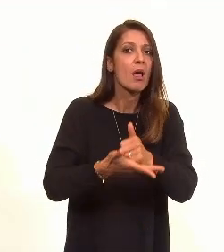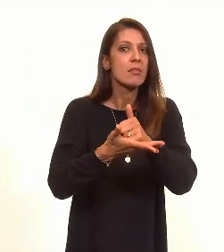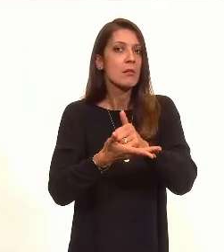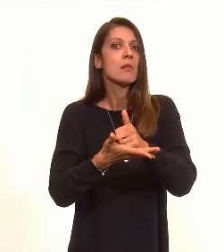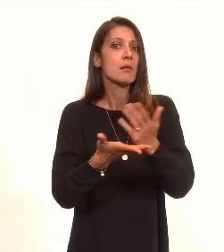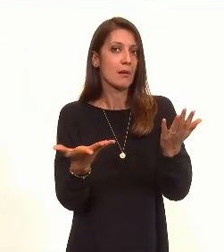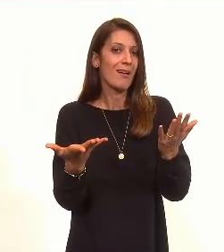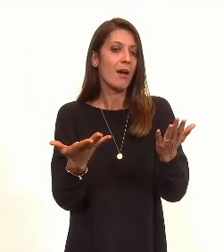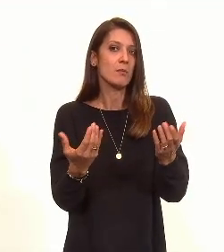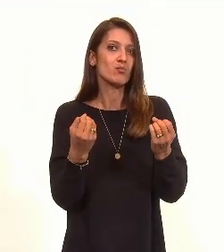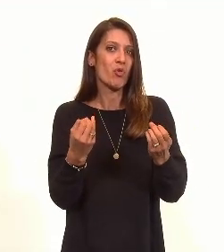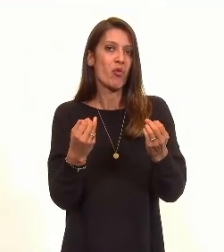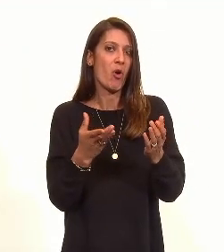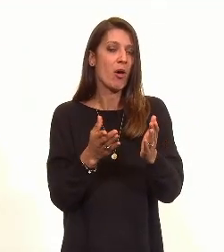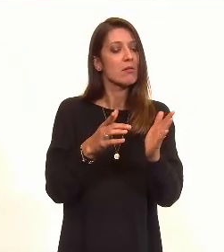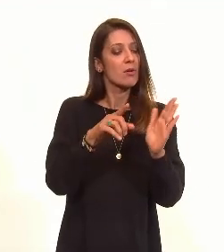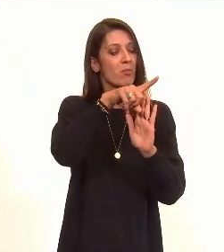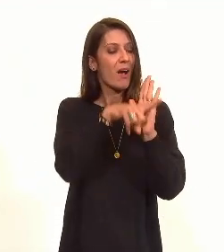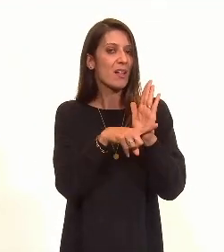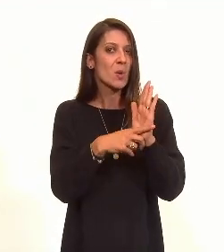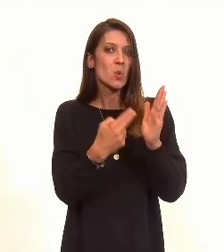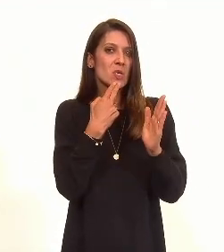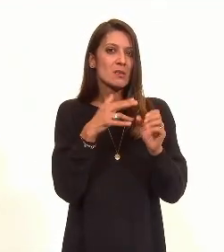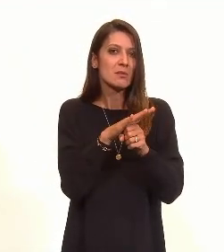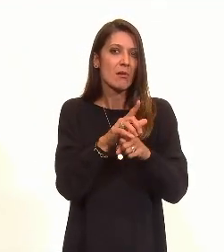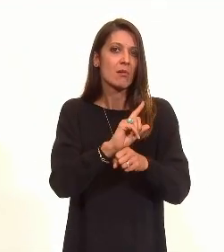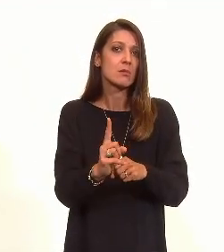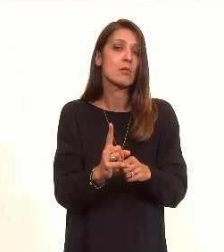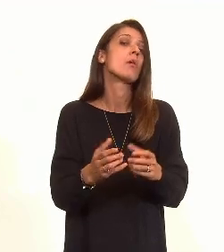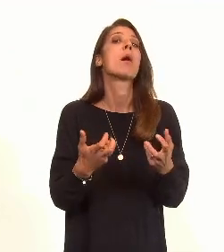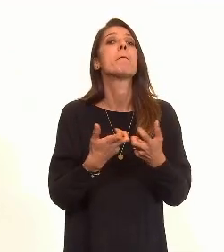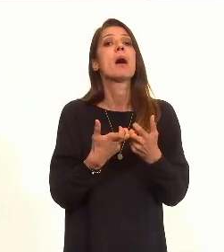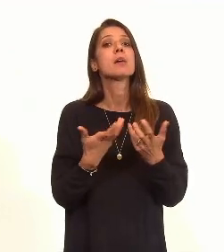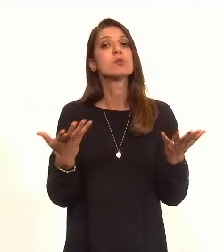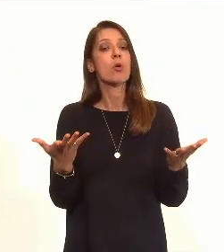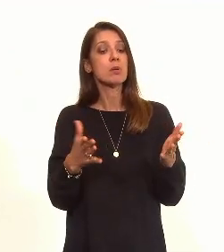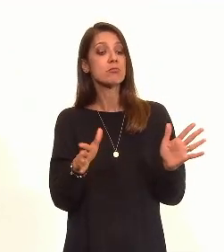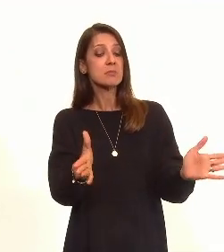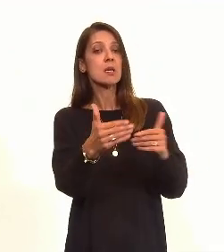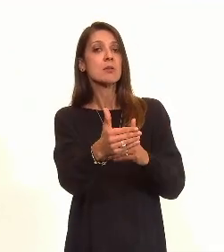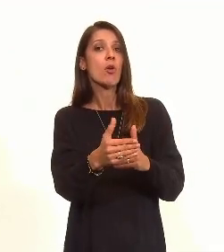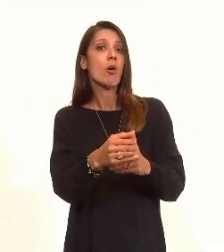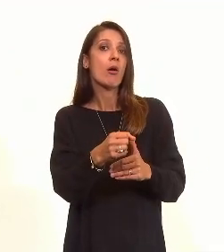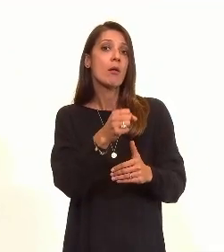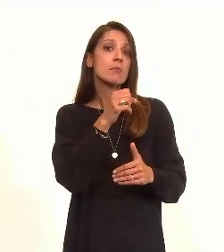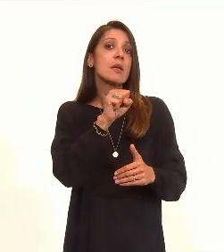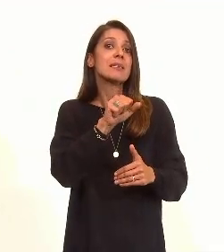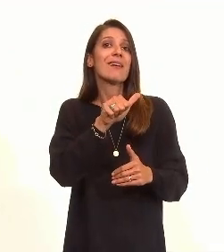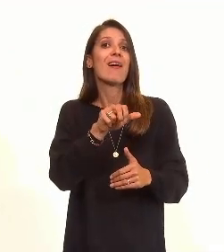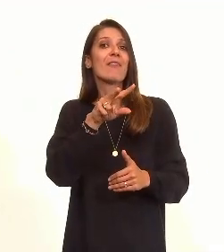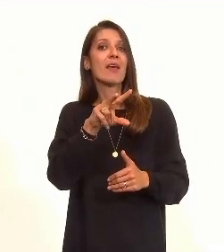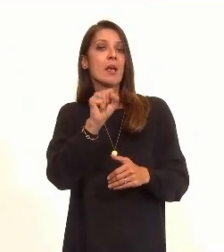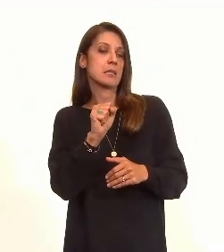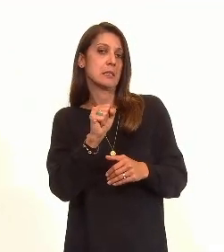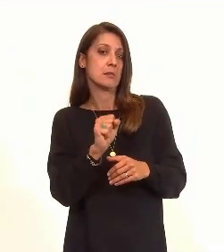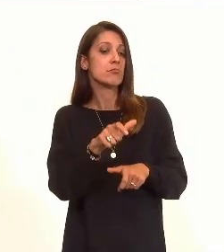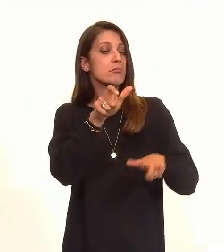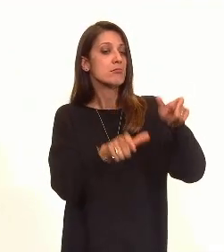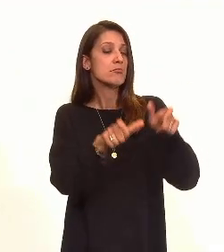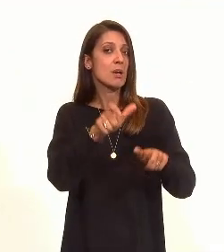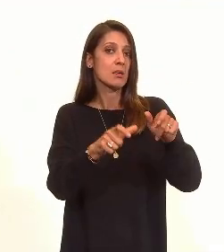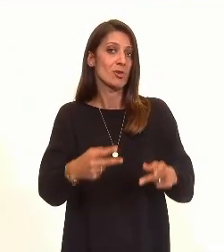je mobilise assez souvent dans le secteur de l'âge, c'est il n'existe pas, par exemple, dans le secteur de l'âge, de SAVS, service d'accompagnement à la vie sociale,